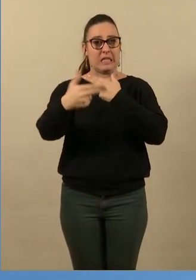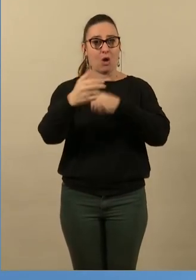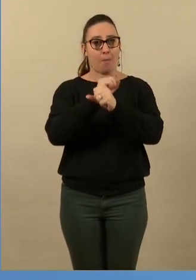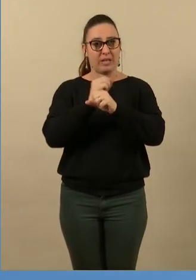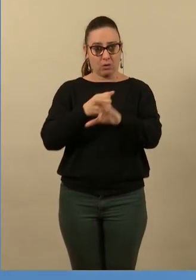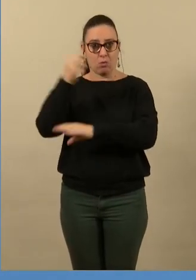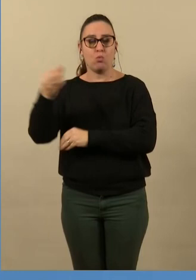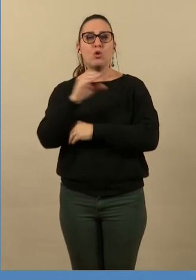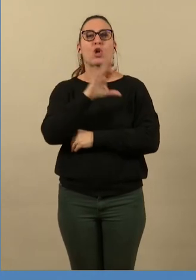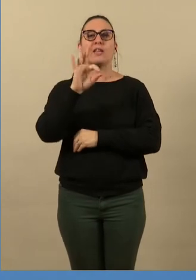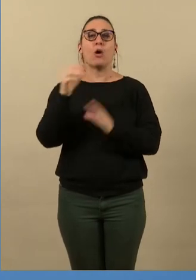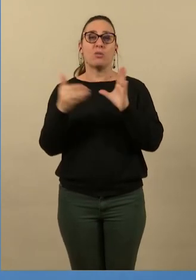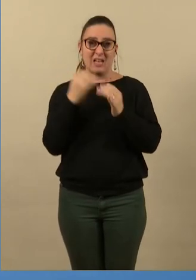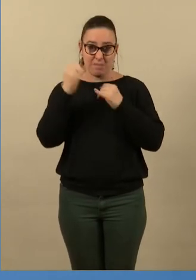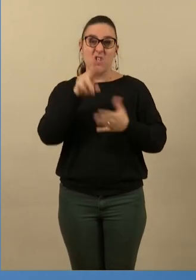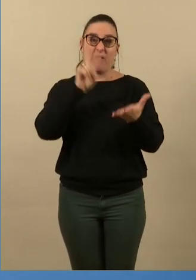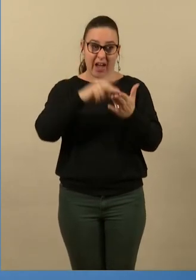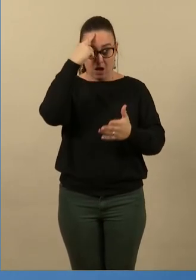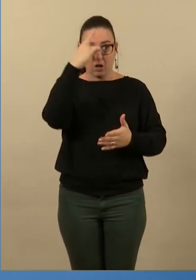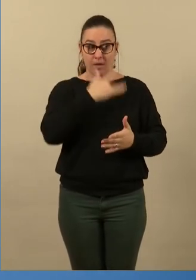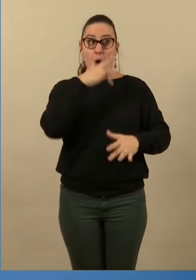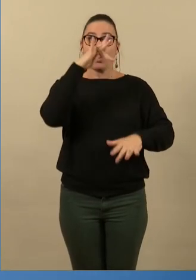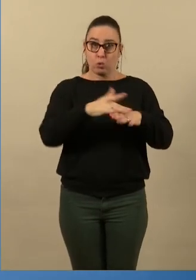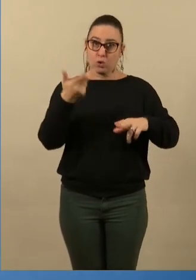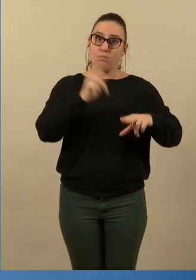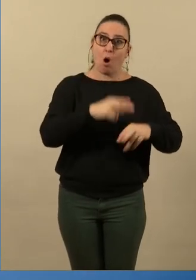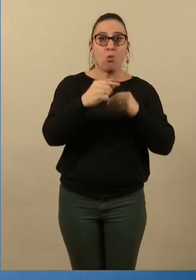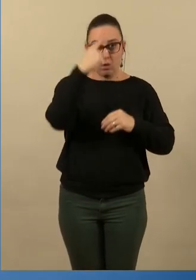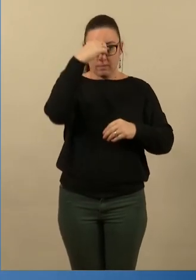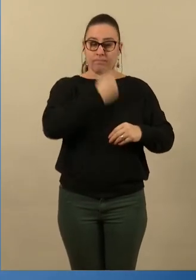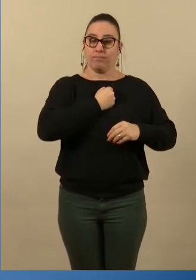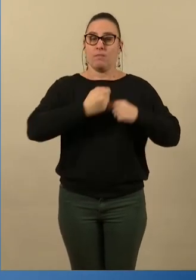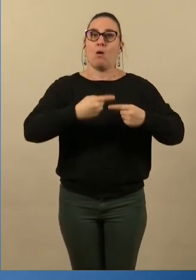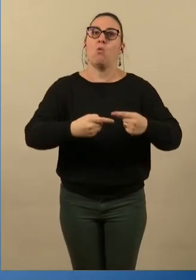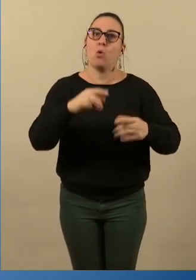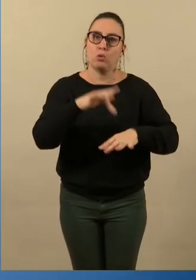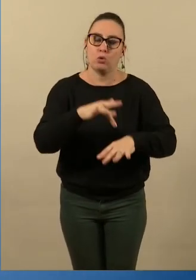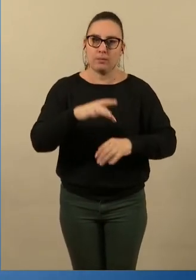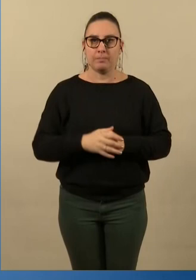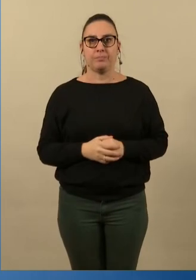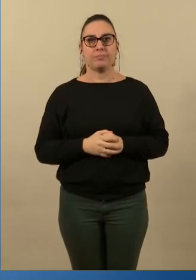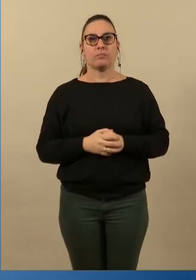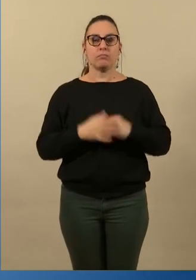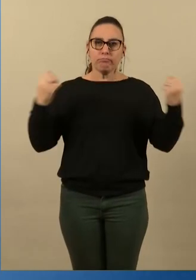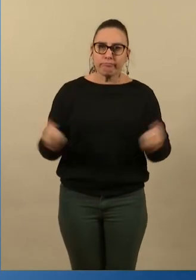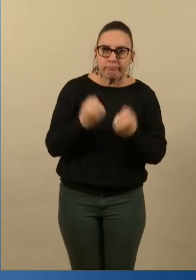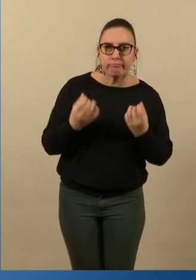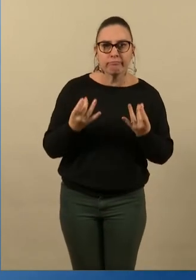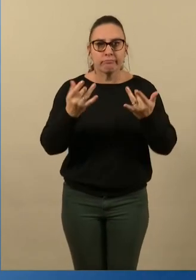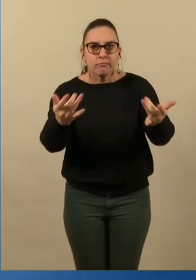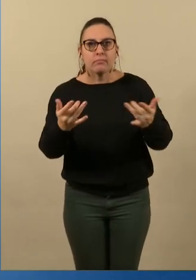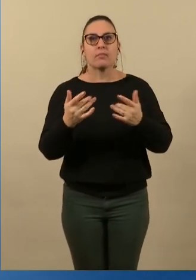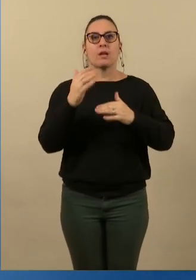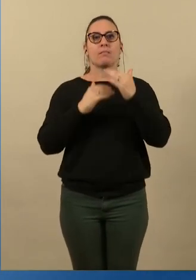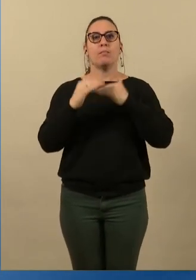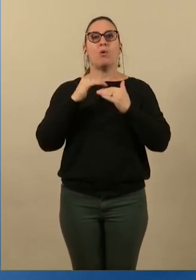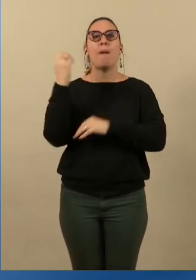€ d'Amand en cas de suicide ou de tentative de suicide les campagnes de sensibilisation le phare le programme de